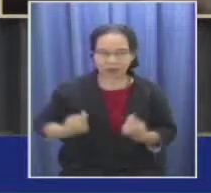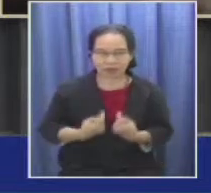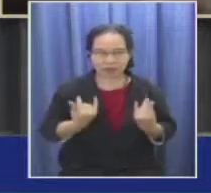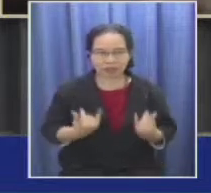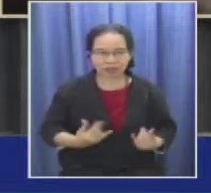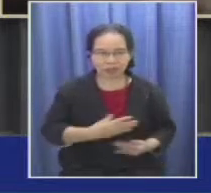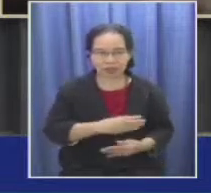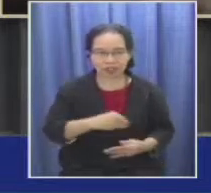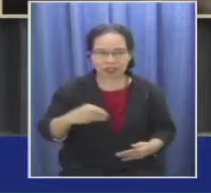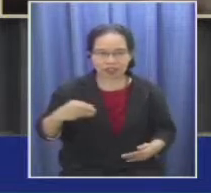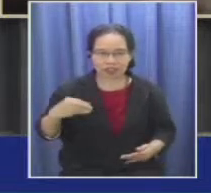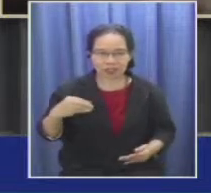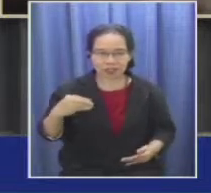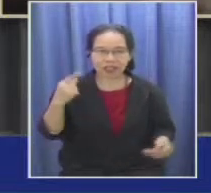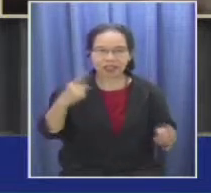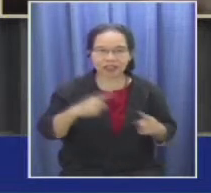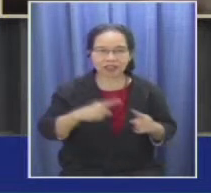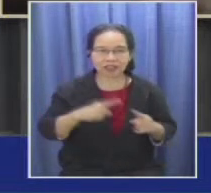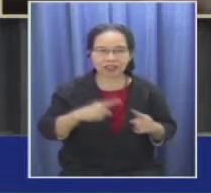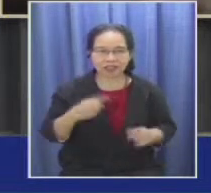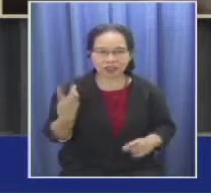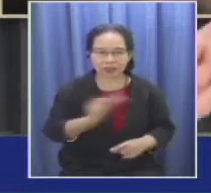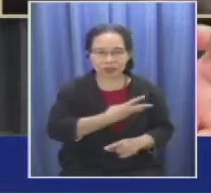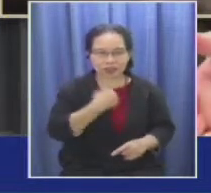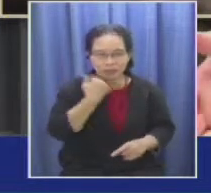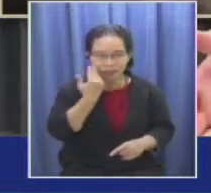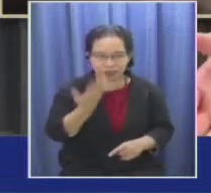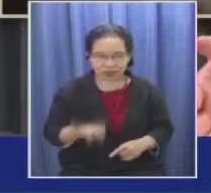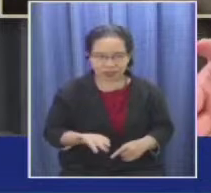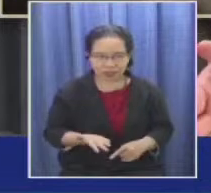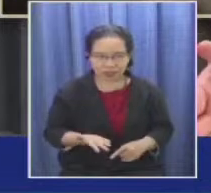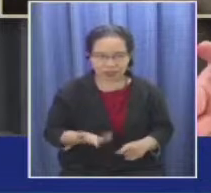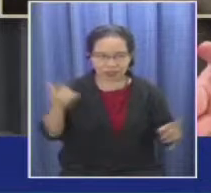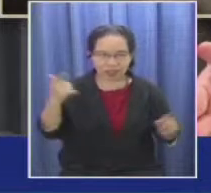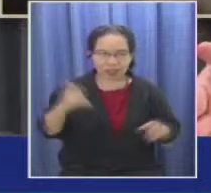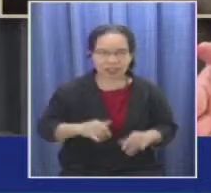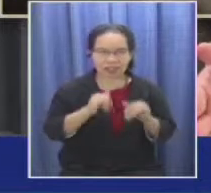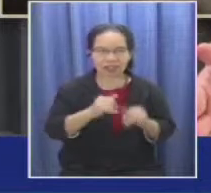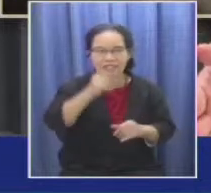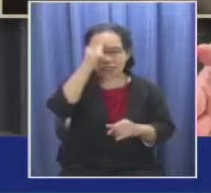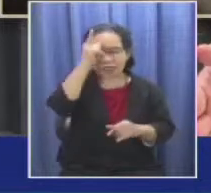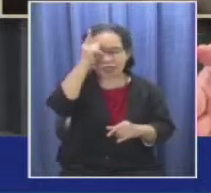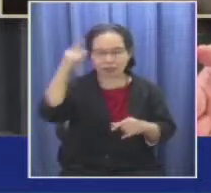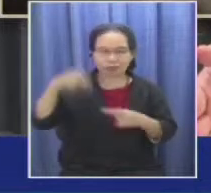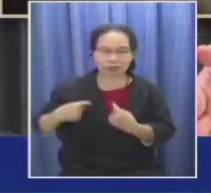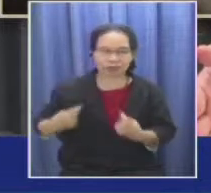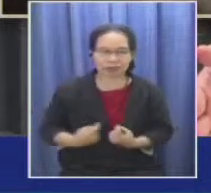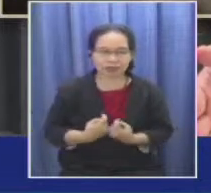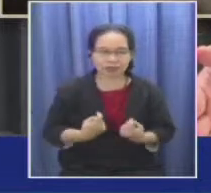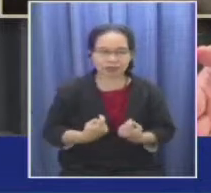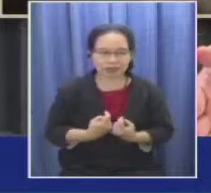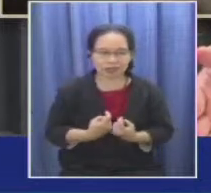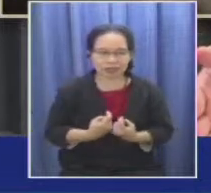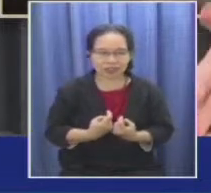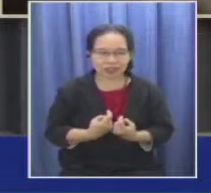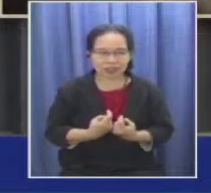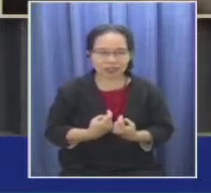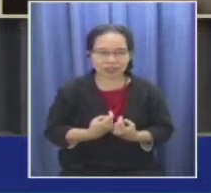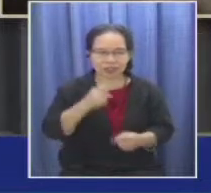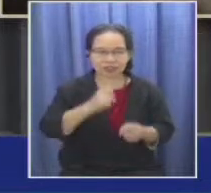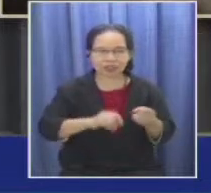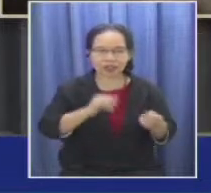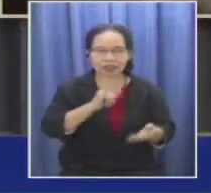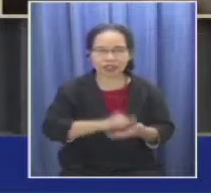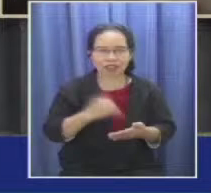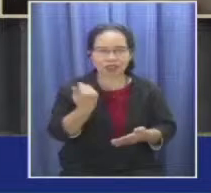Say Maria wu. That's when you net more bumpire no. I can say Maria Nyankopon mama bumpire my